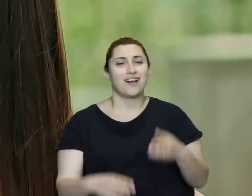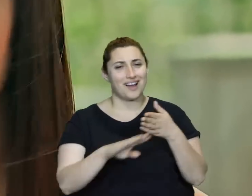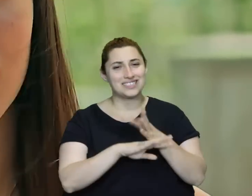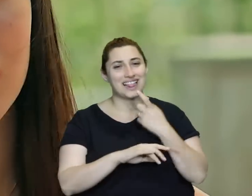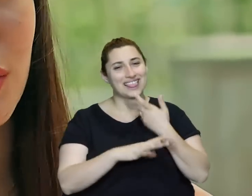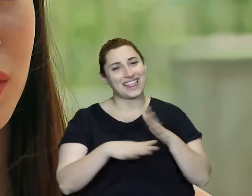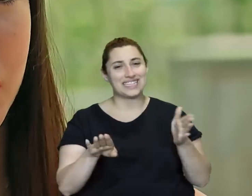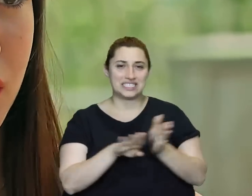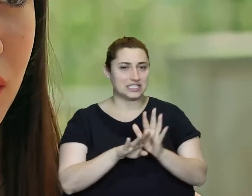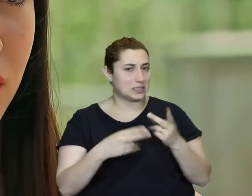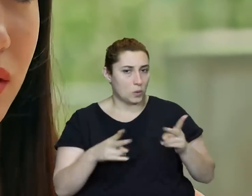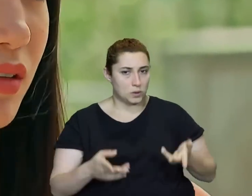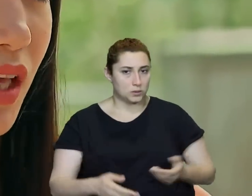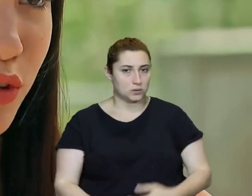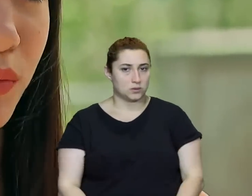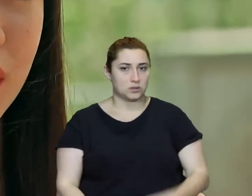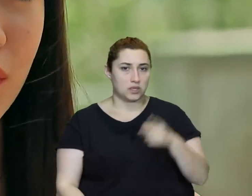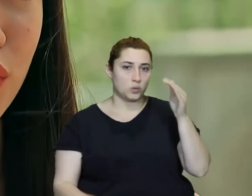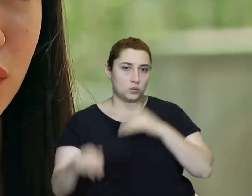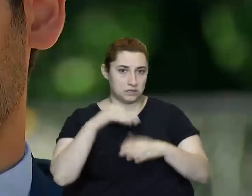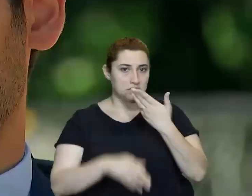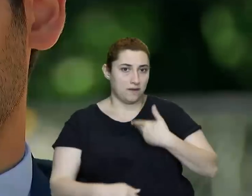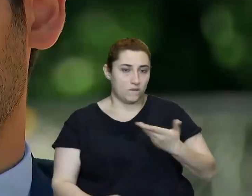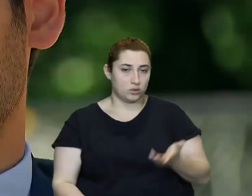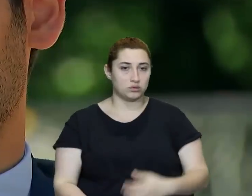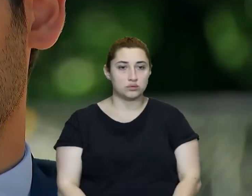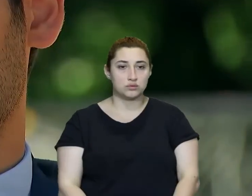Aslında deniz kenarı da olabilir. Sen yüzmeyi seviyorsun.